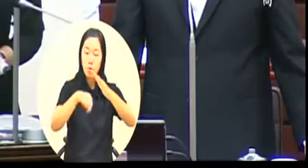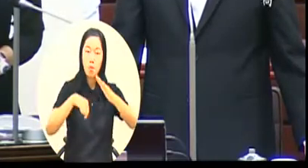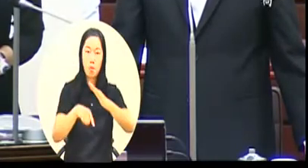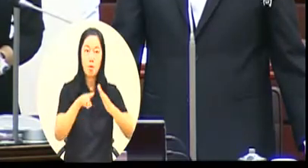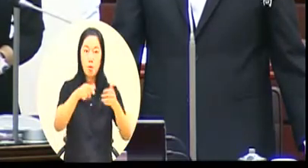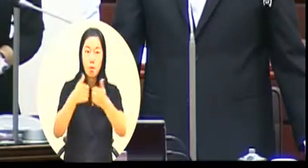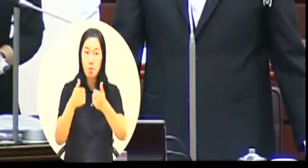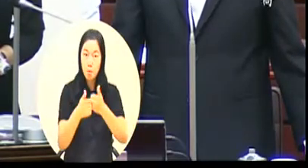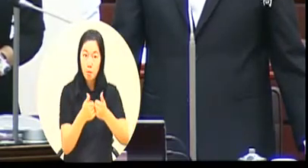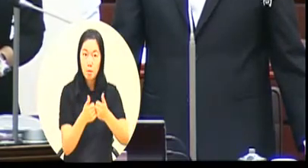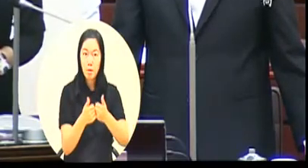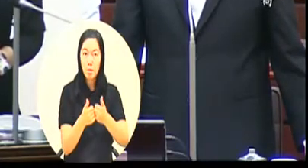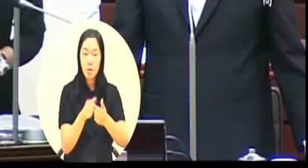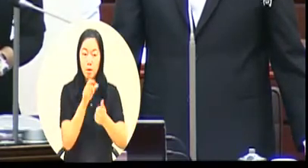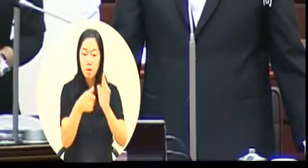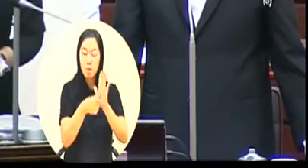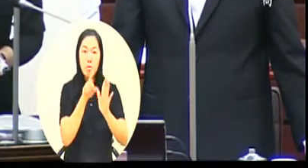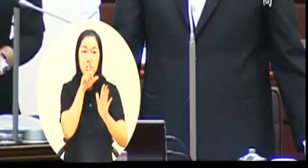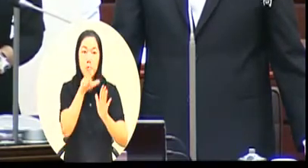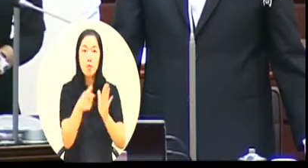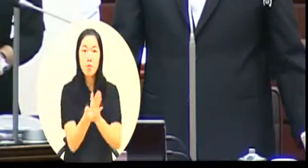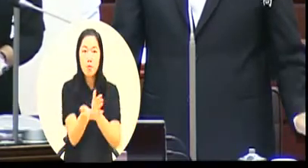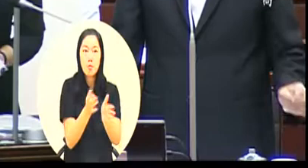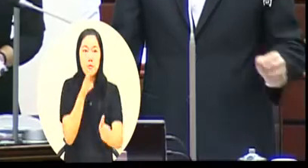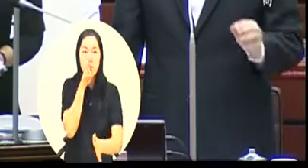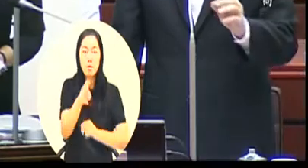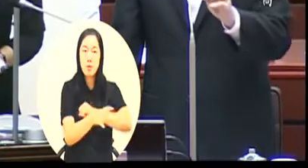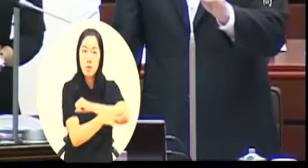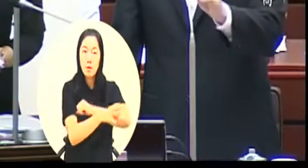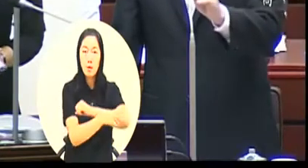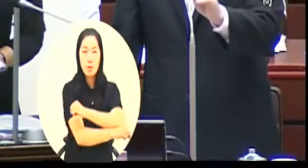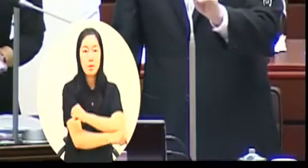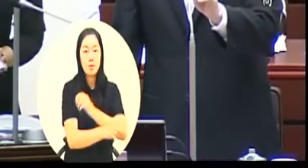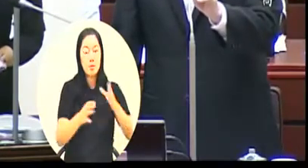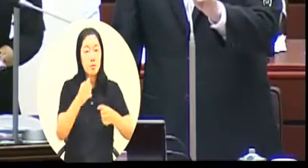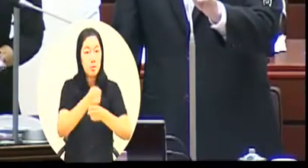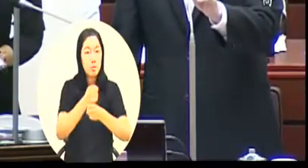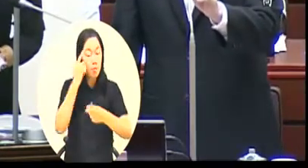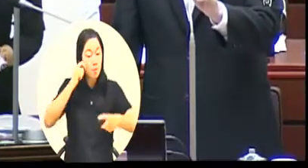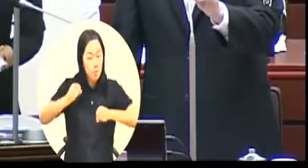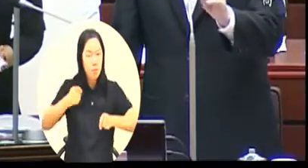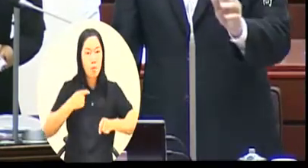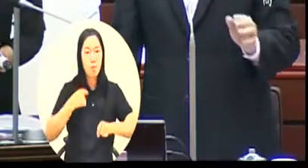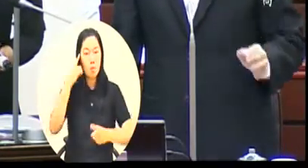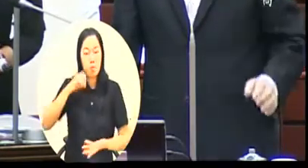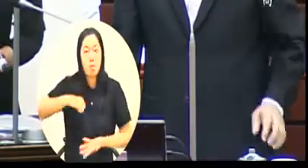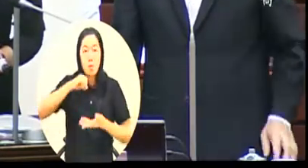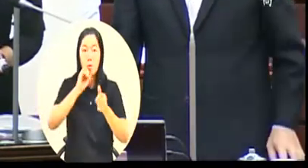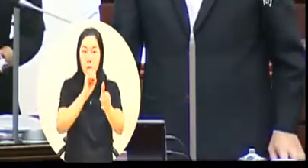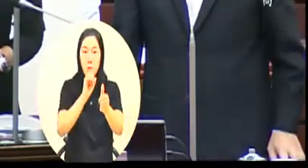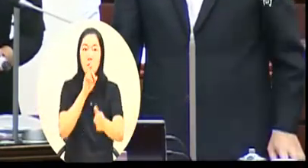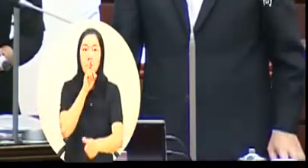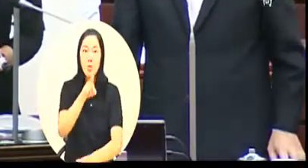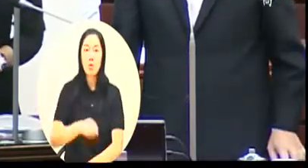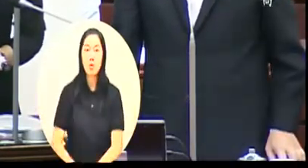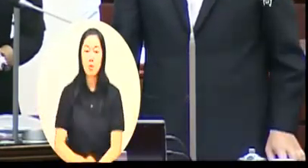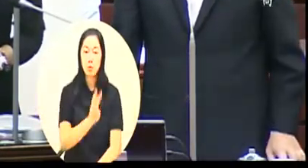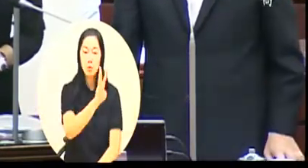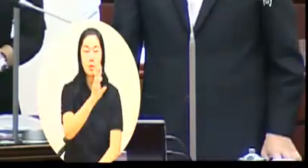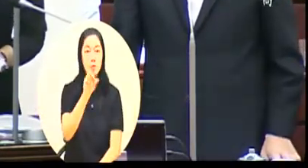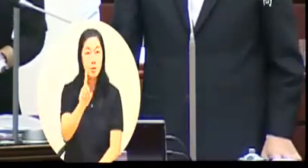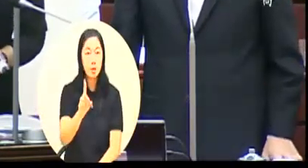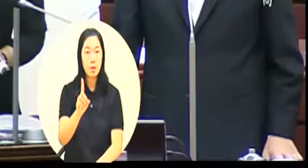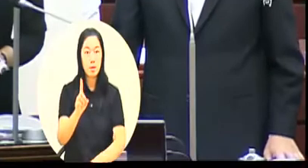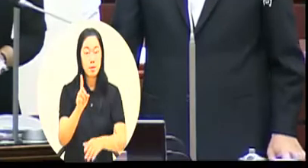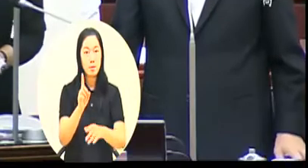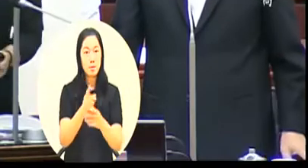前瞻基础建设的时候，我们也跟张政务委员有提议管线要三地化。那管线